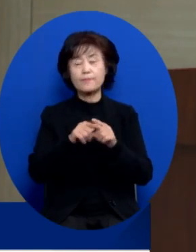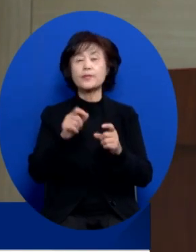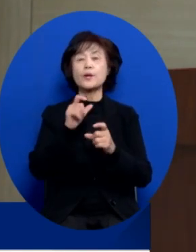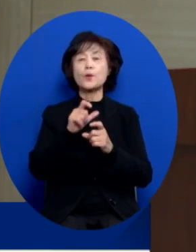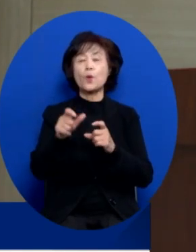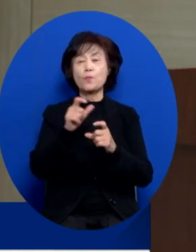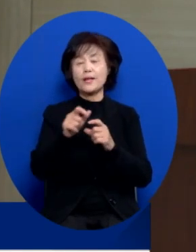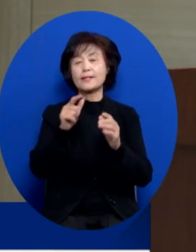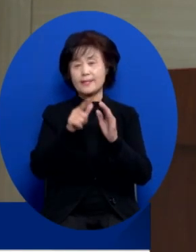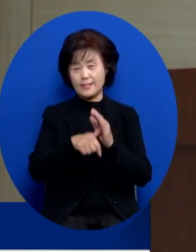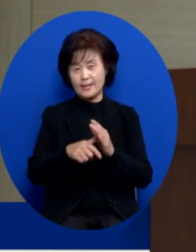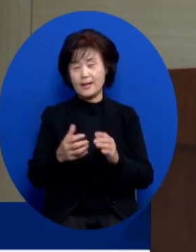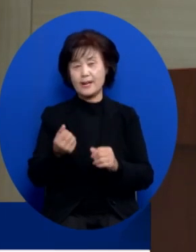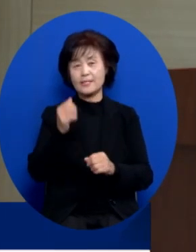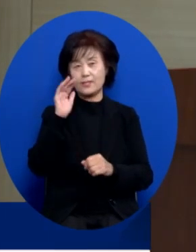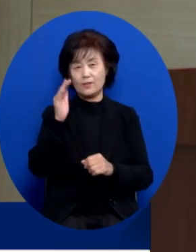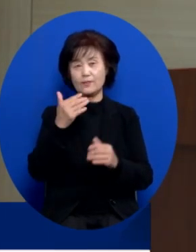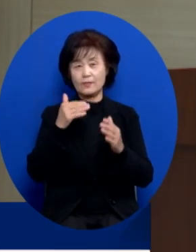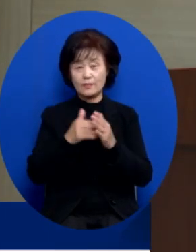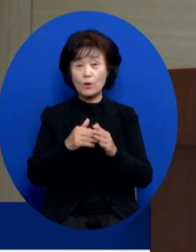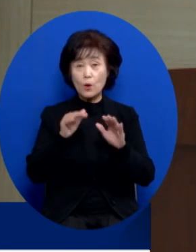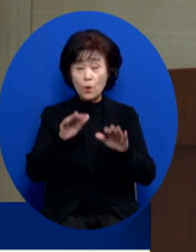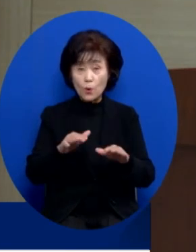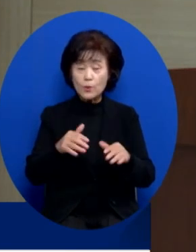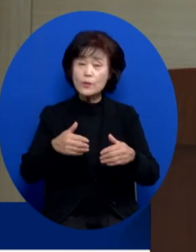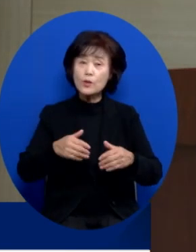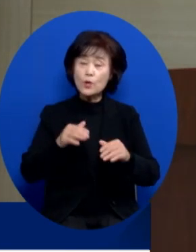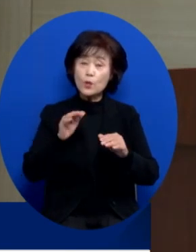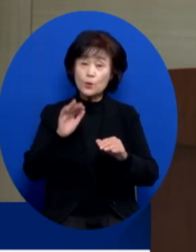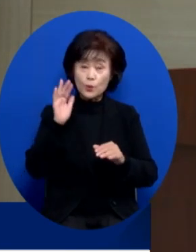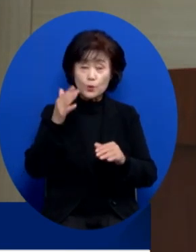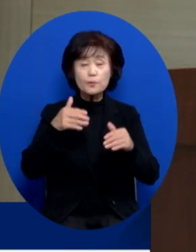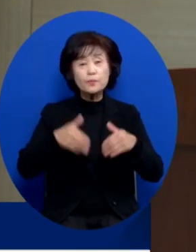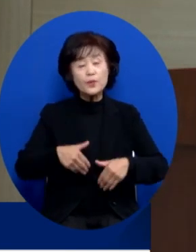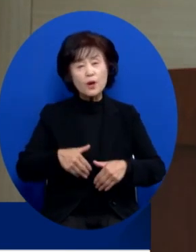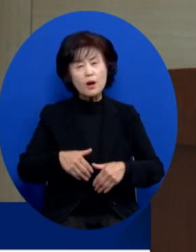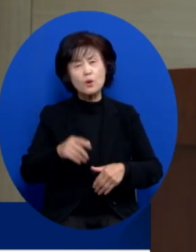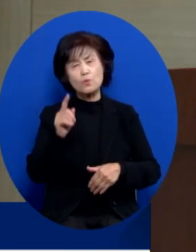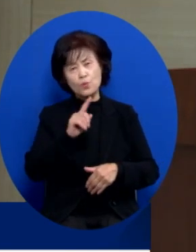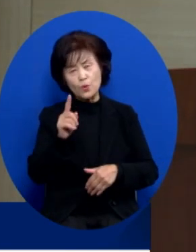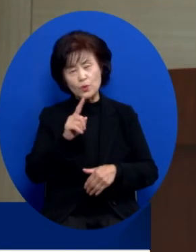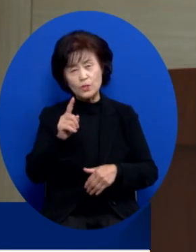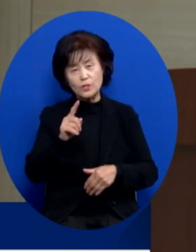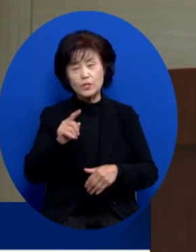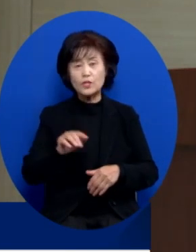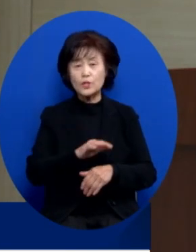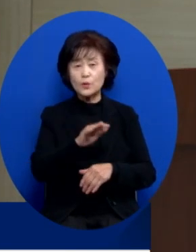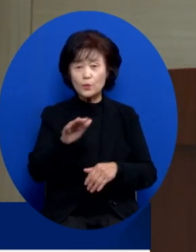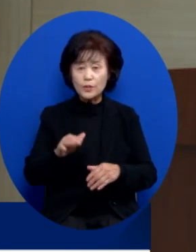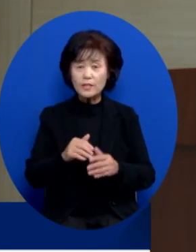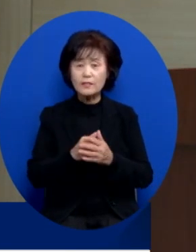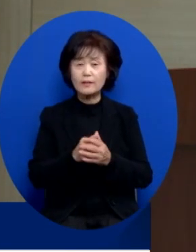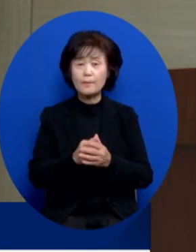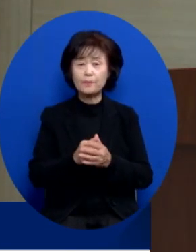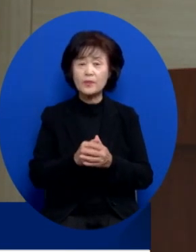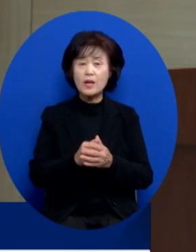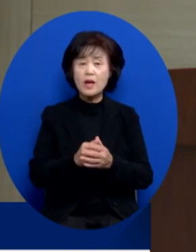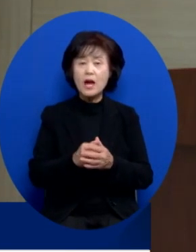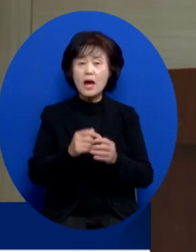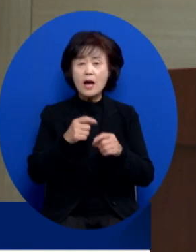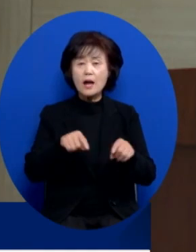장을 마련하게 되었습니다. 오늘 이 시대에 필요한 것들이 무엇인지를 우리는 탑픽으로 잡아서